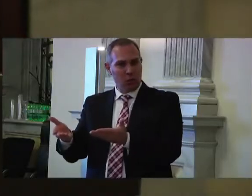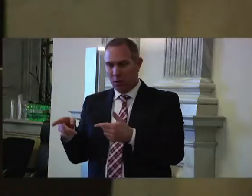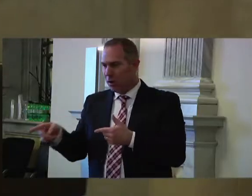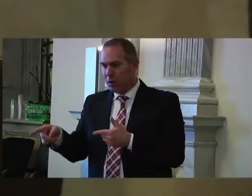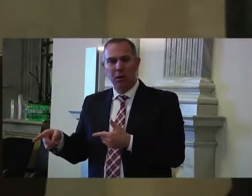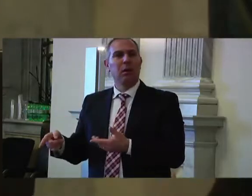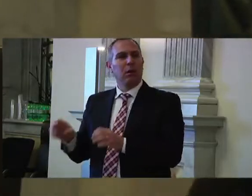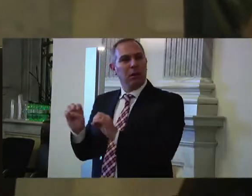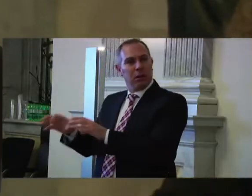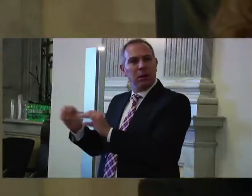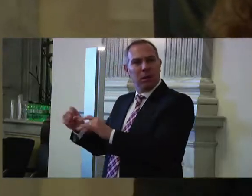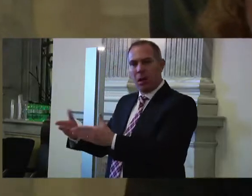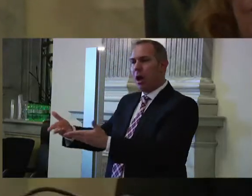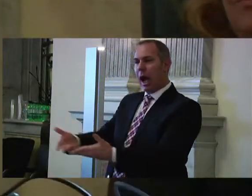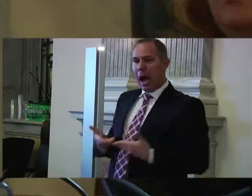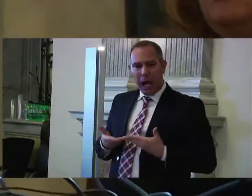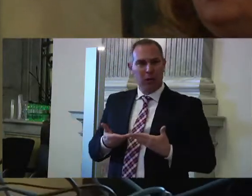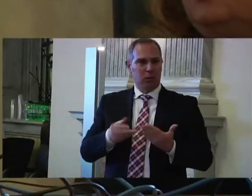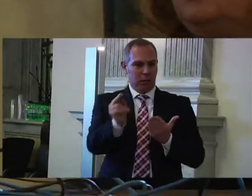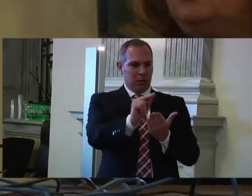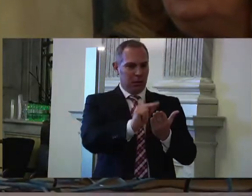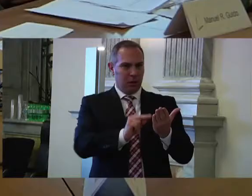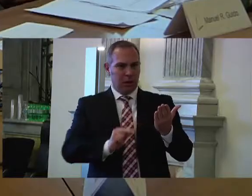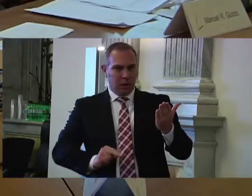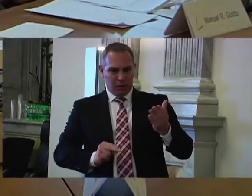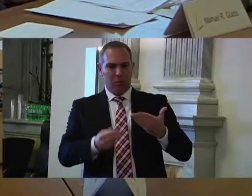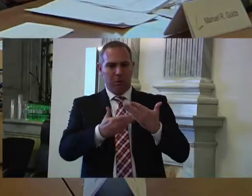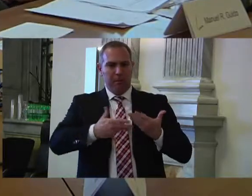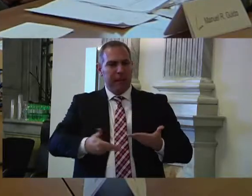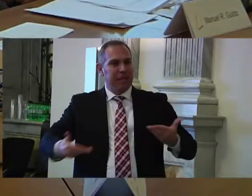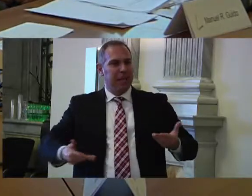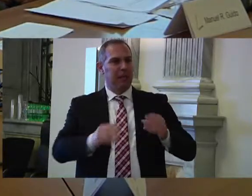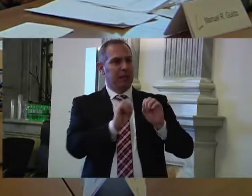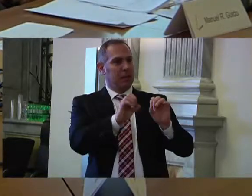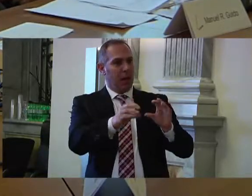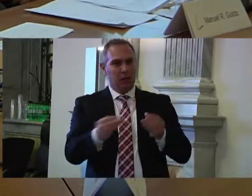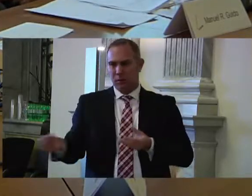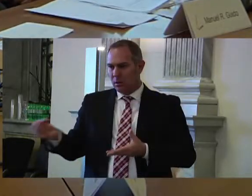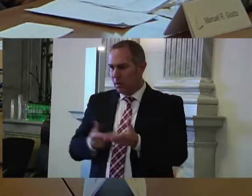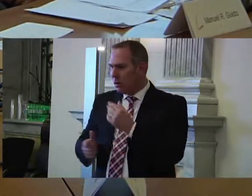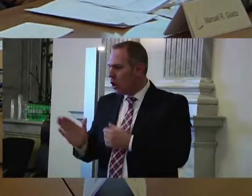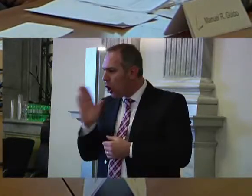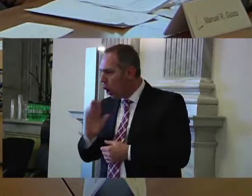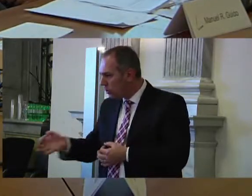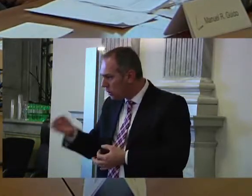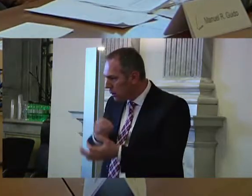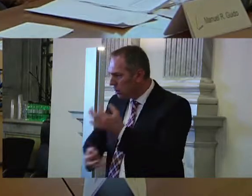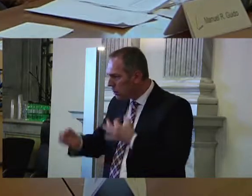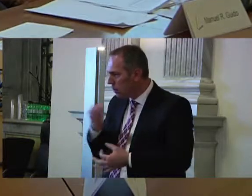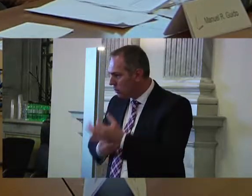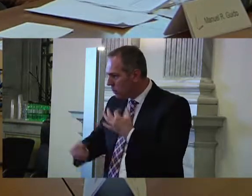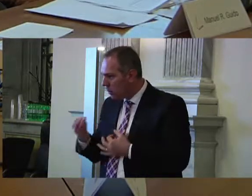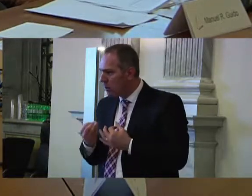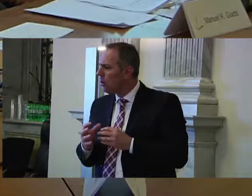aiutato nella fase di progettazione del materiale didattico, quindi dando i loro consigli anche sui contenuti ma anche sulle modalità poi